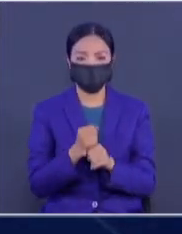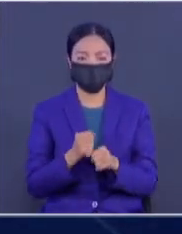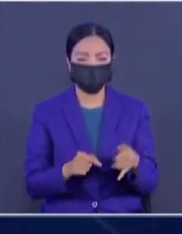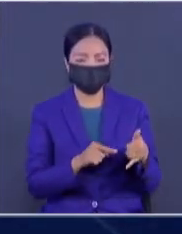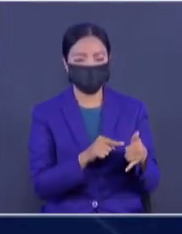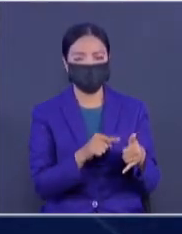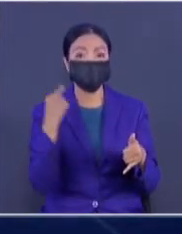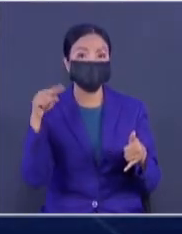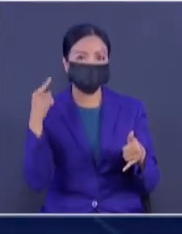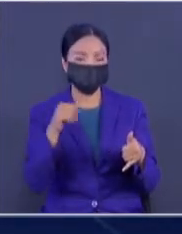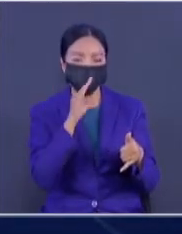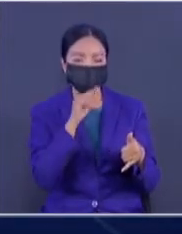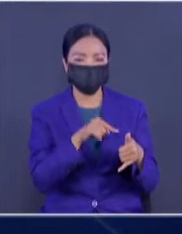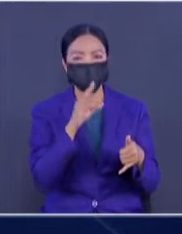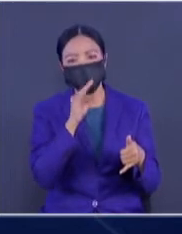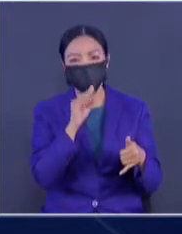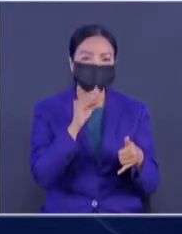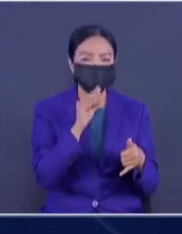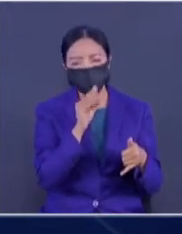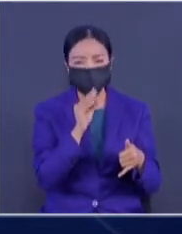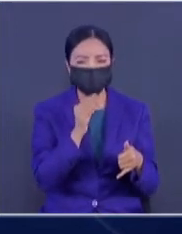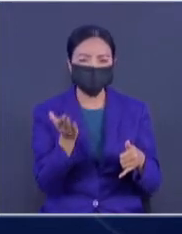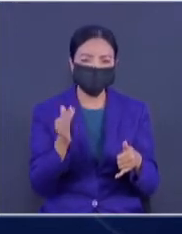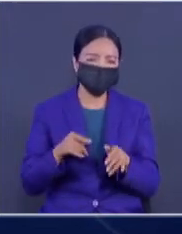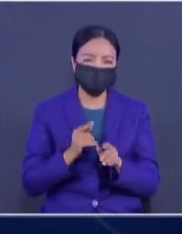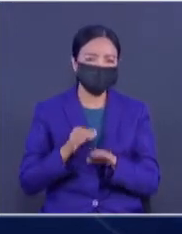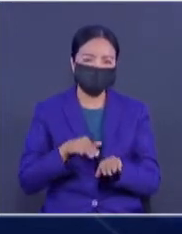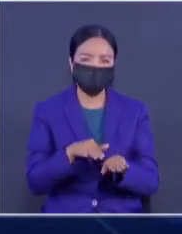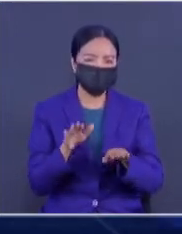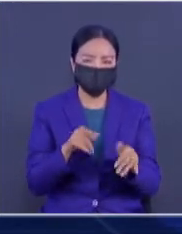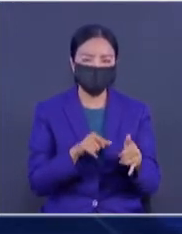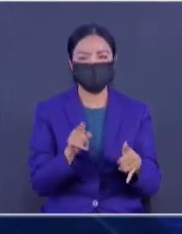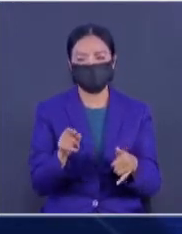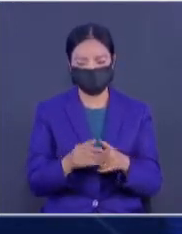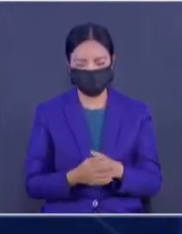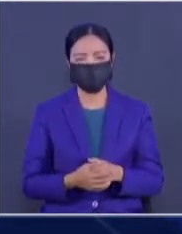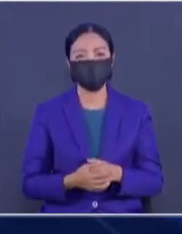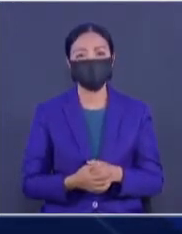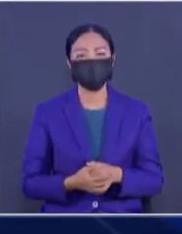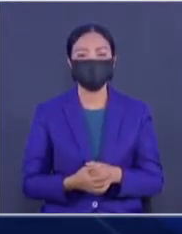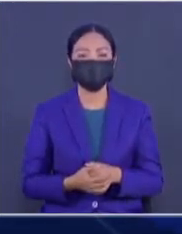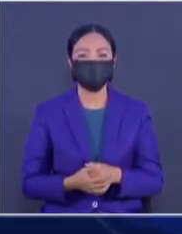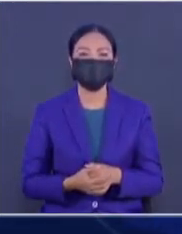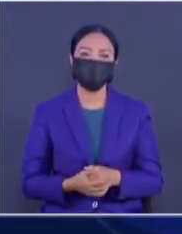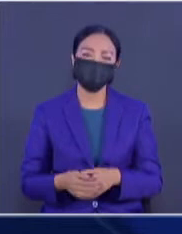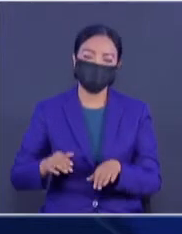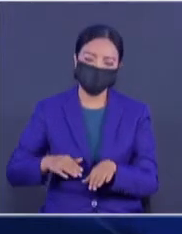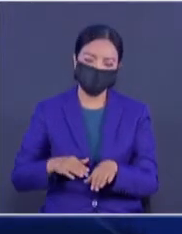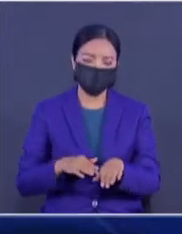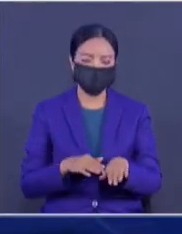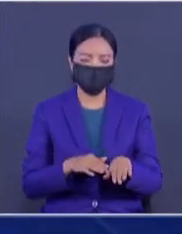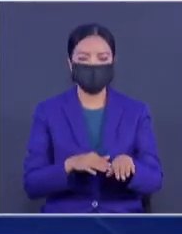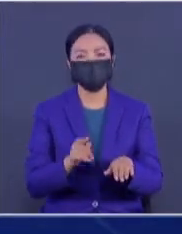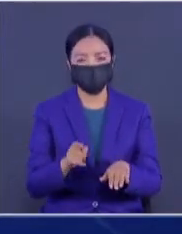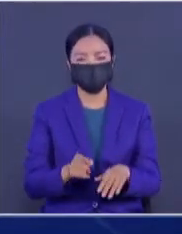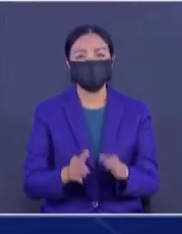สุดสัปดาห์ที่ผ่านมาหลายคนที่เดินทางผ่านด่านเก็บเงินนี้จะเลี่ยงรถติดไม่ได้เลยนะคะก็ต้องมาผ่อนคลายความเครียดกัน